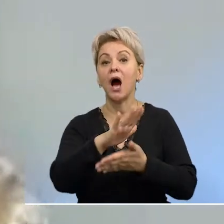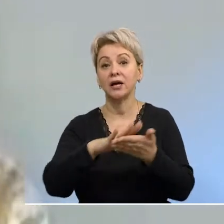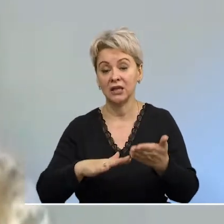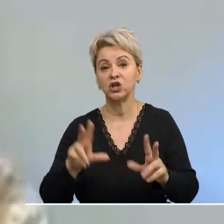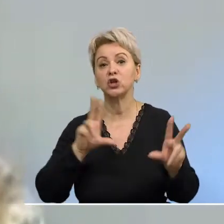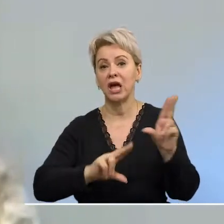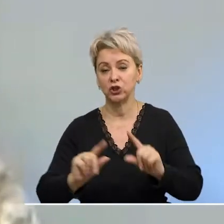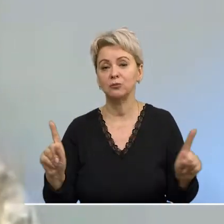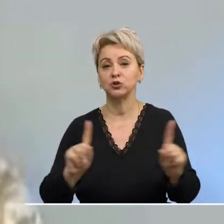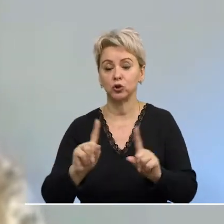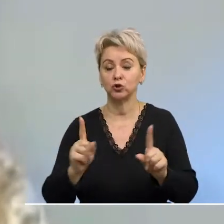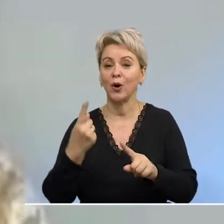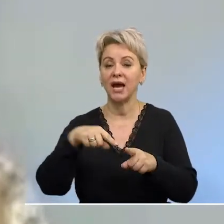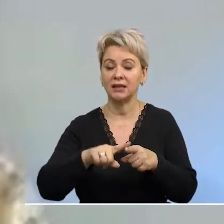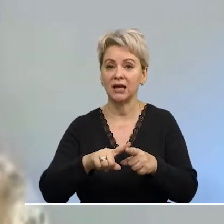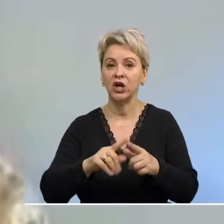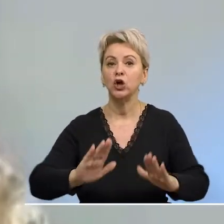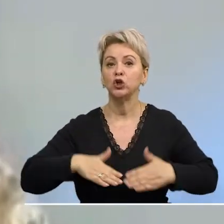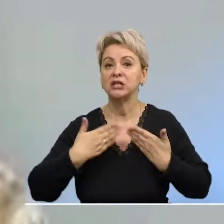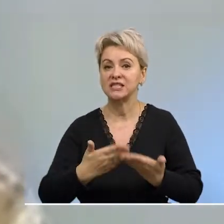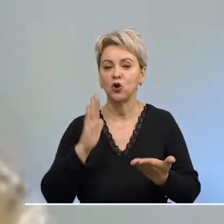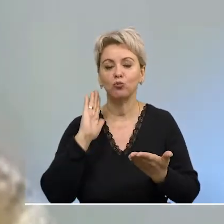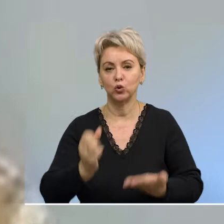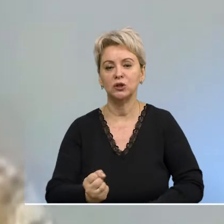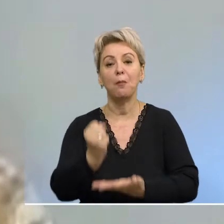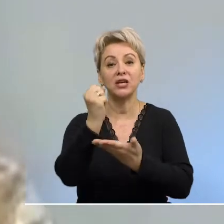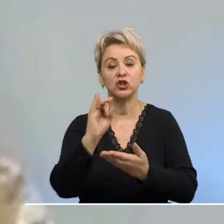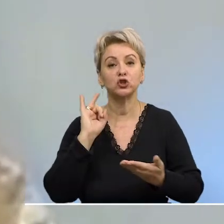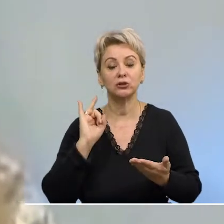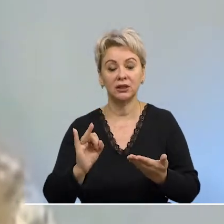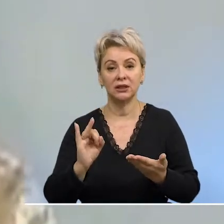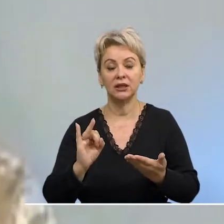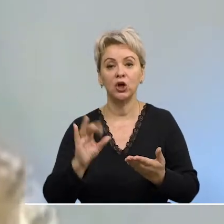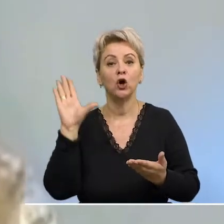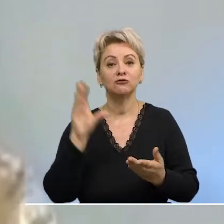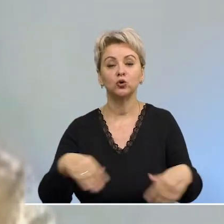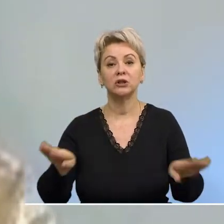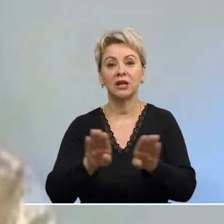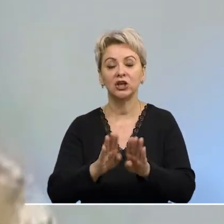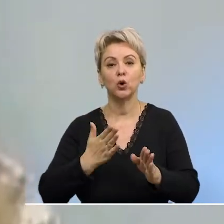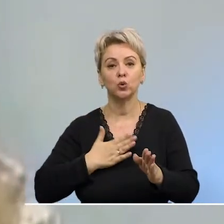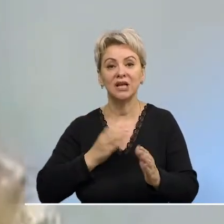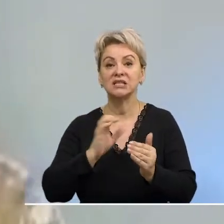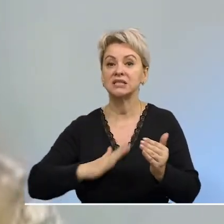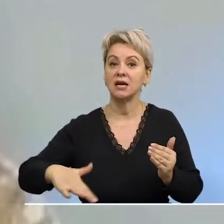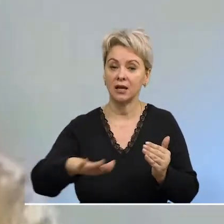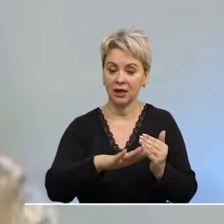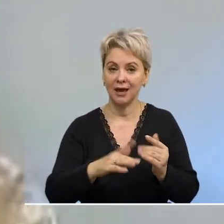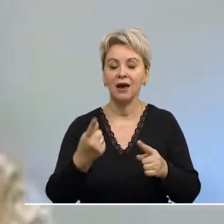а далее надеемся, что эта инициатива будет поддержана, и все-таки у нас в